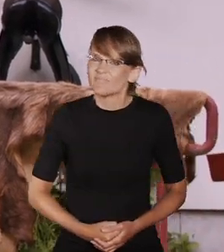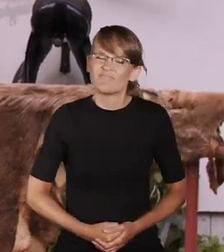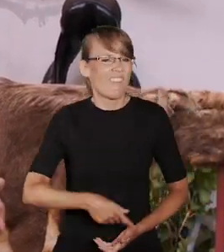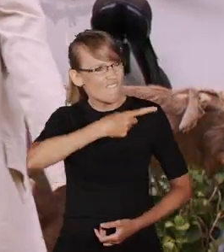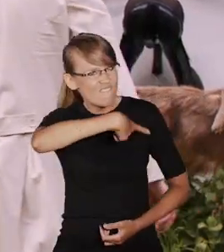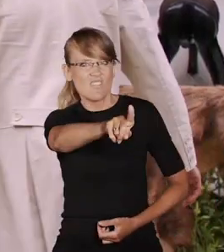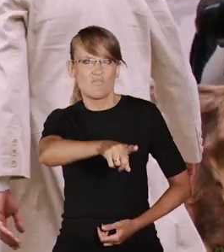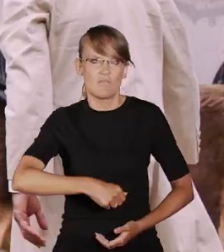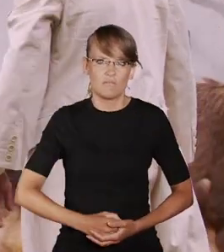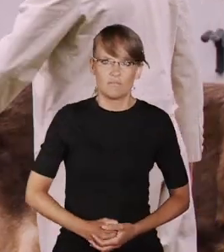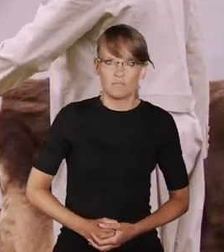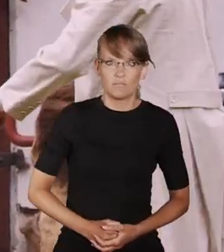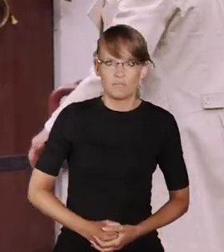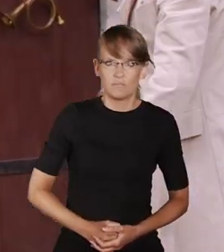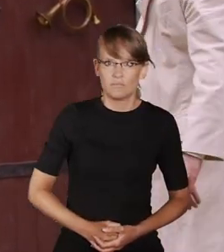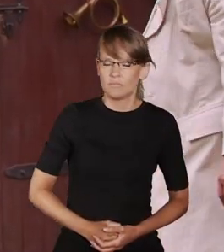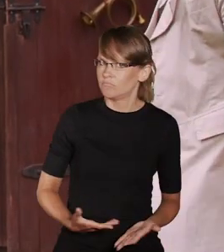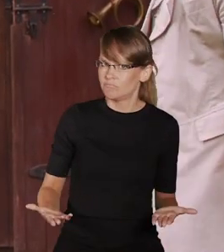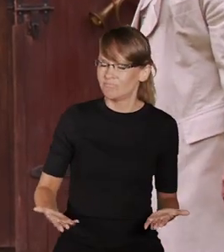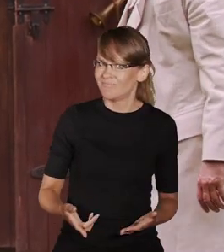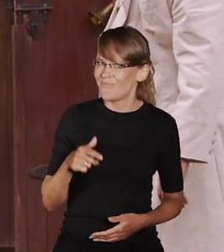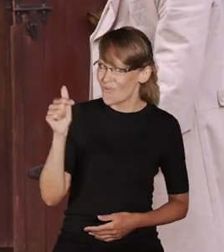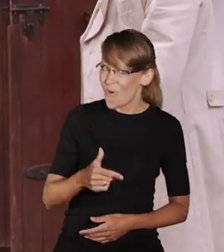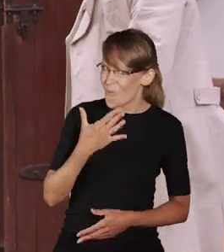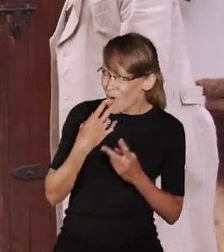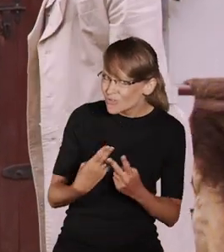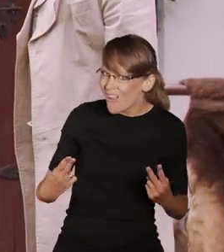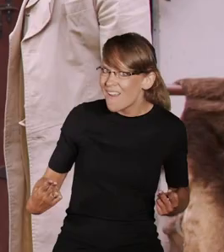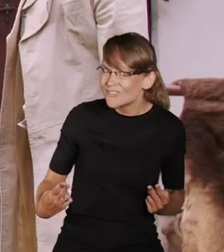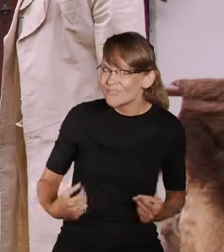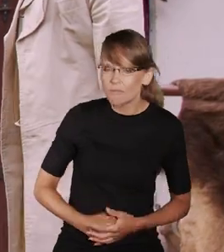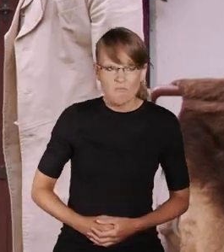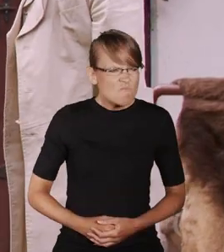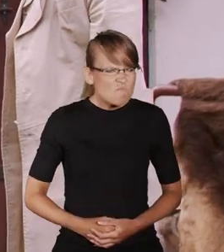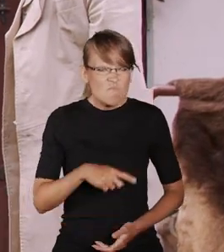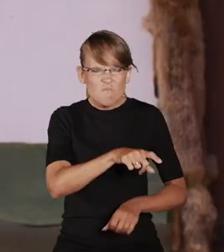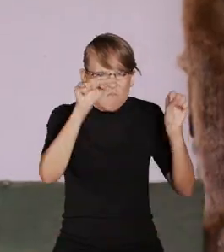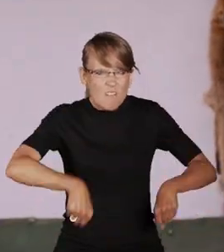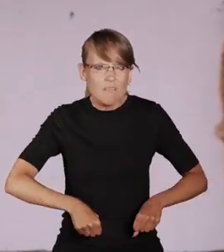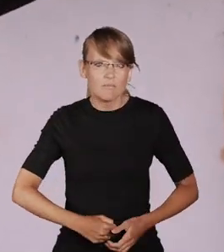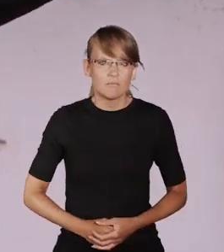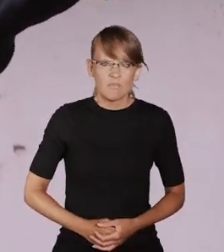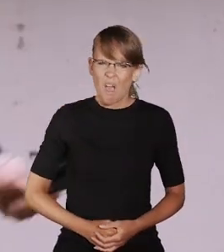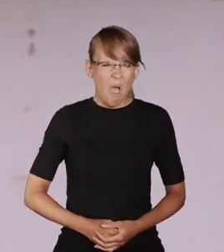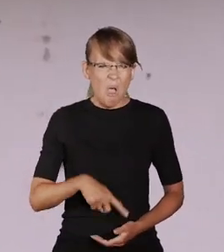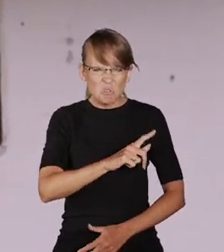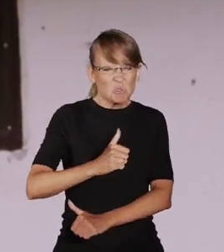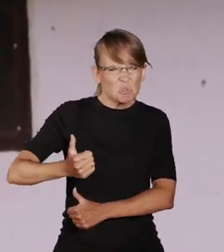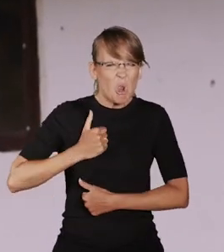Do kogo ty mówisz? Miejcie! Boskie święci pańskie, zaparło mi dech, nie mogę złapać tchu. Proszę się